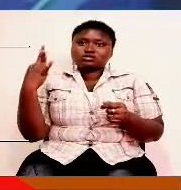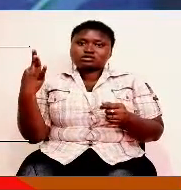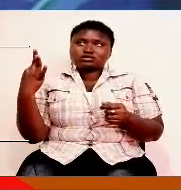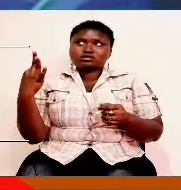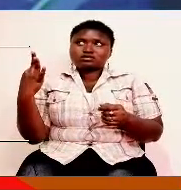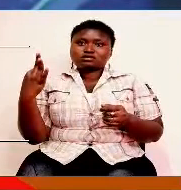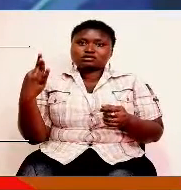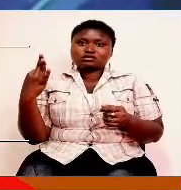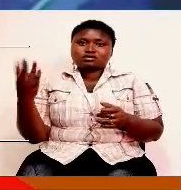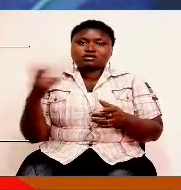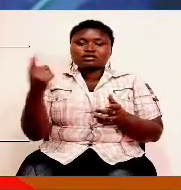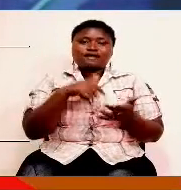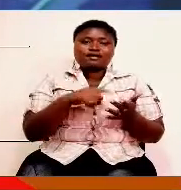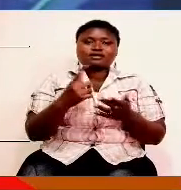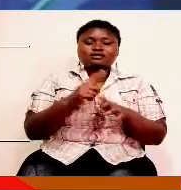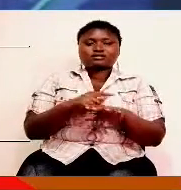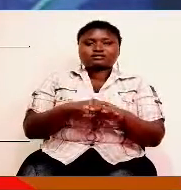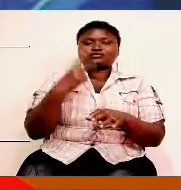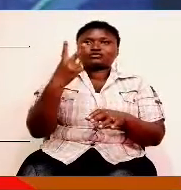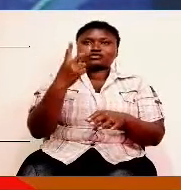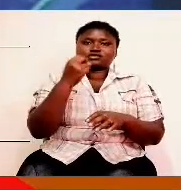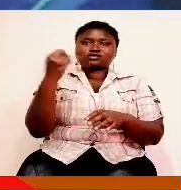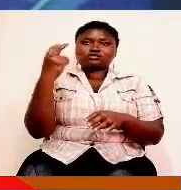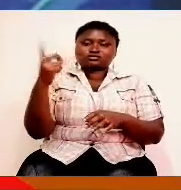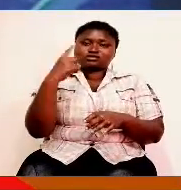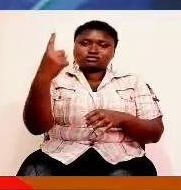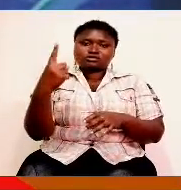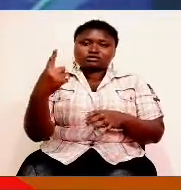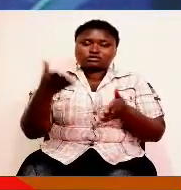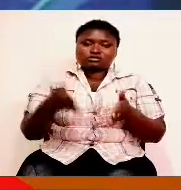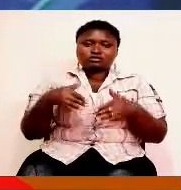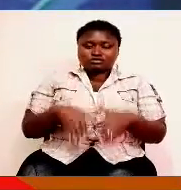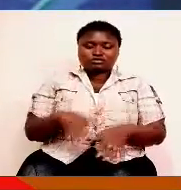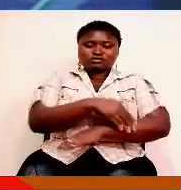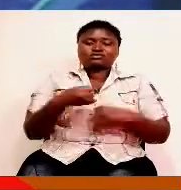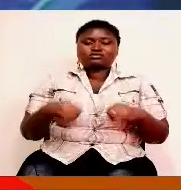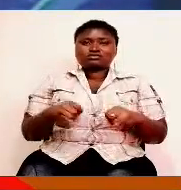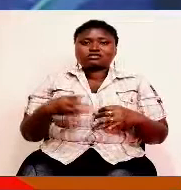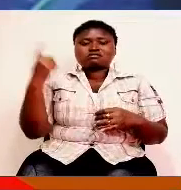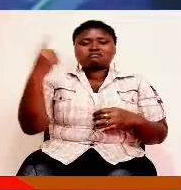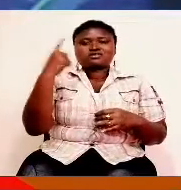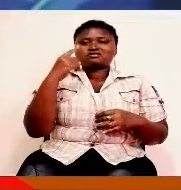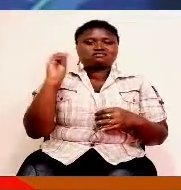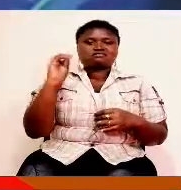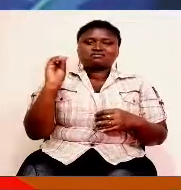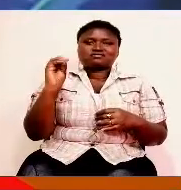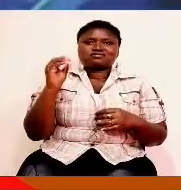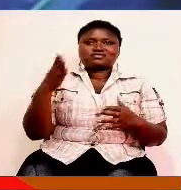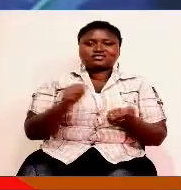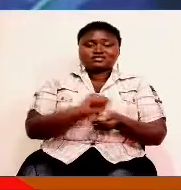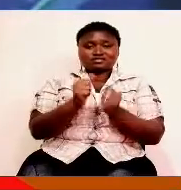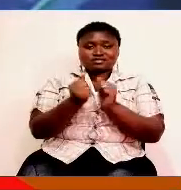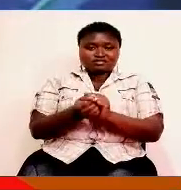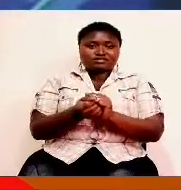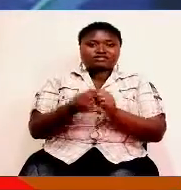8 mwaka no wa 2021 lere ni Ithuiro rya Moohoro na dire waika dagiuka na mwathiriri